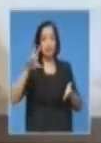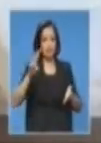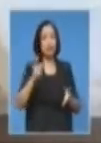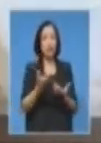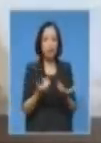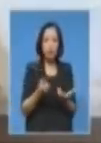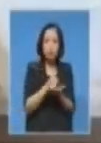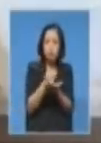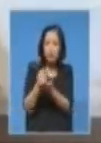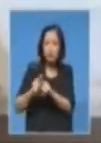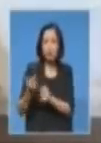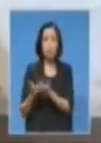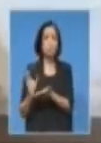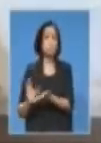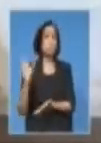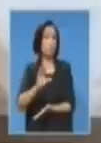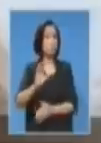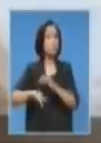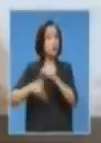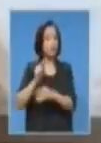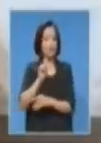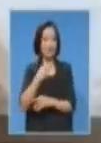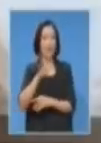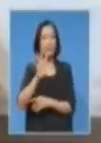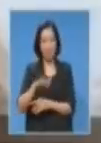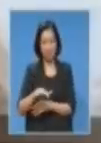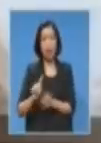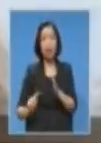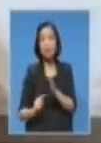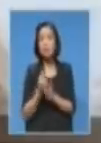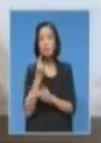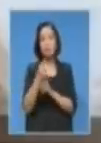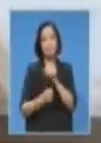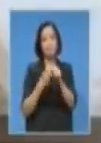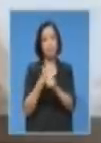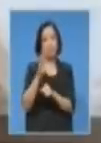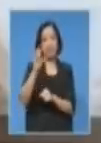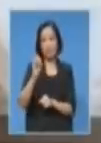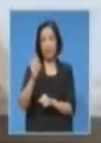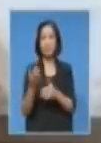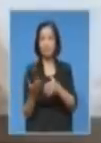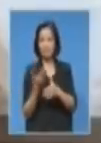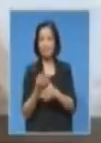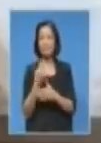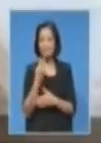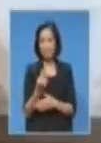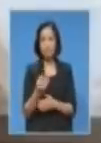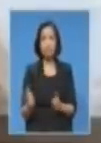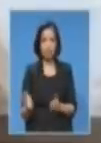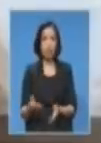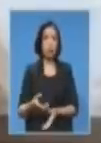ต่างๆครับแต่มีวงเงินในการพัฒนาประมาณ 15,000 ล้านบาทจะเริ่มได้ในต้นปี59เช่นกันนะครับผมย้อนกลับไปสุวรรณ